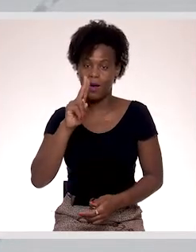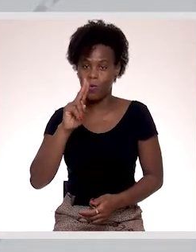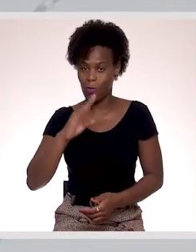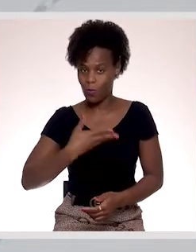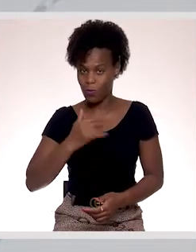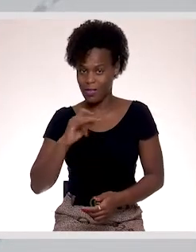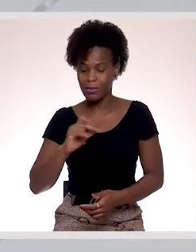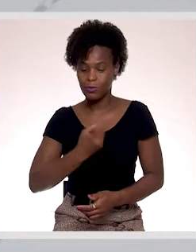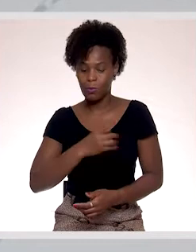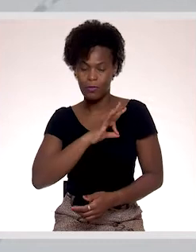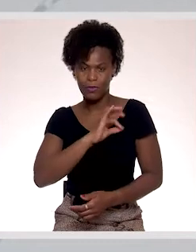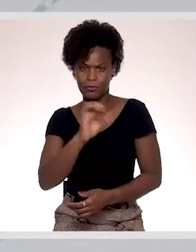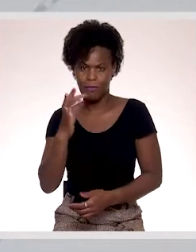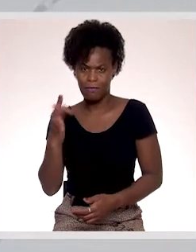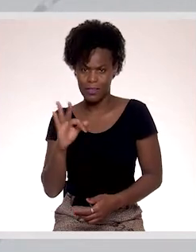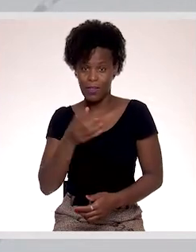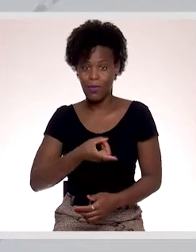de français de la 9e année.